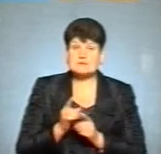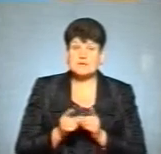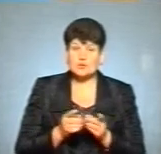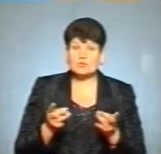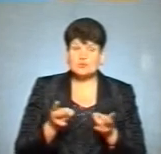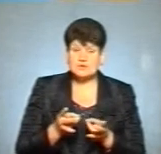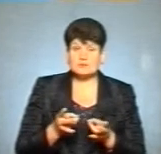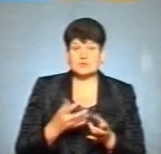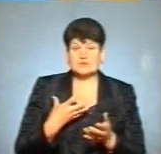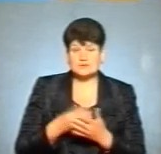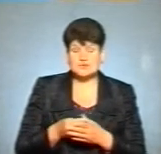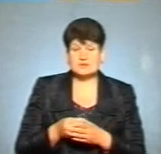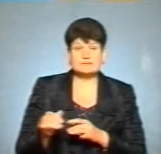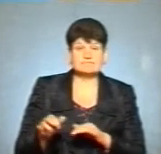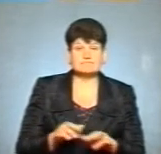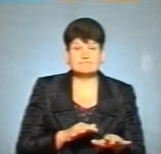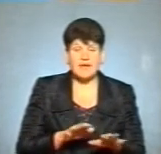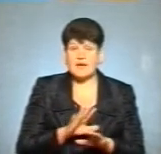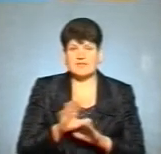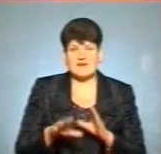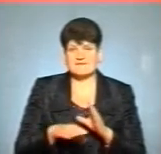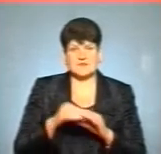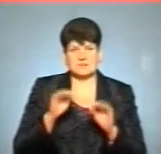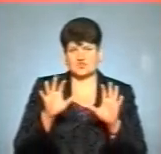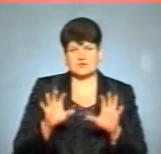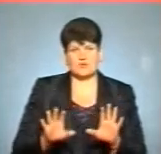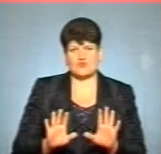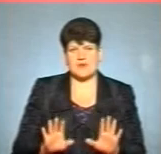свої вчинки, а не виборче законодавство.